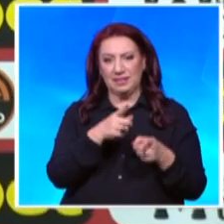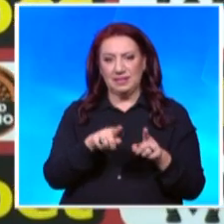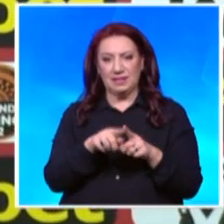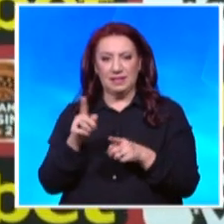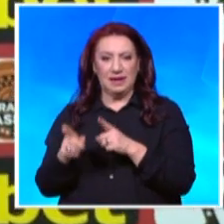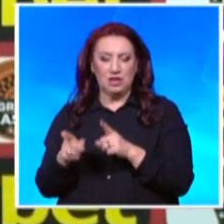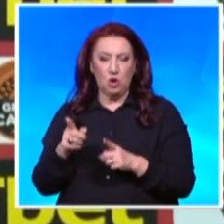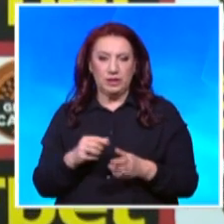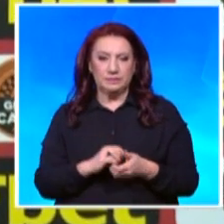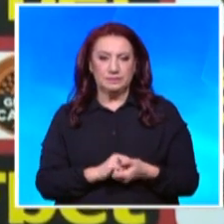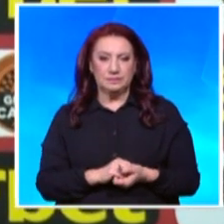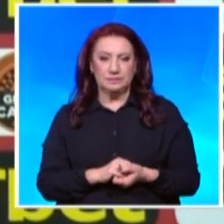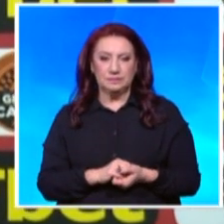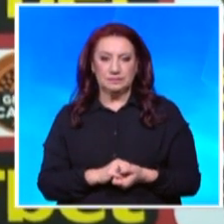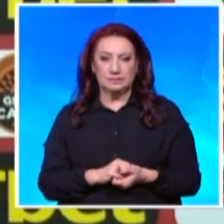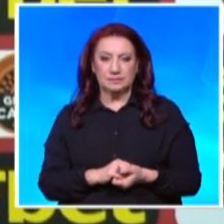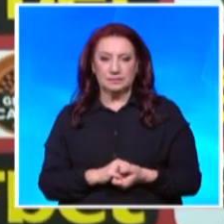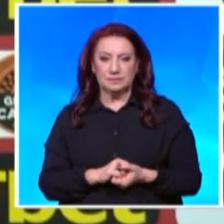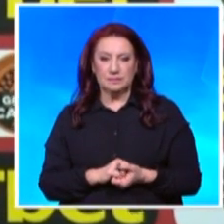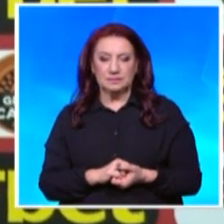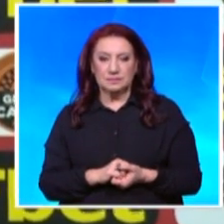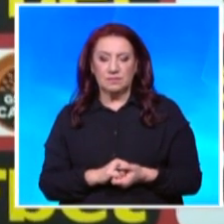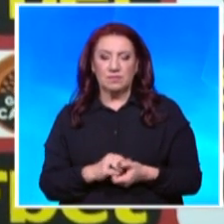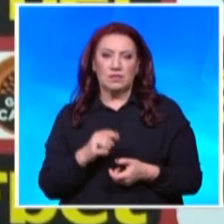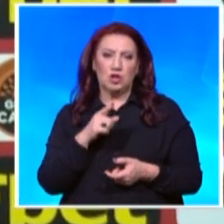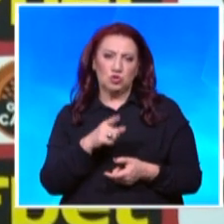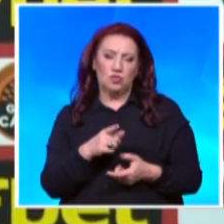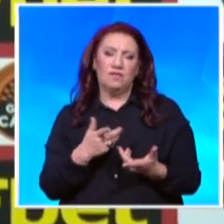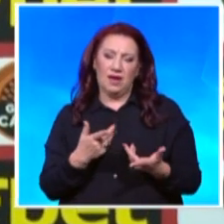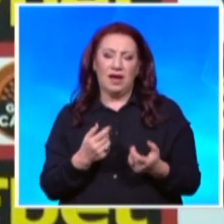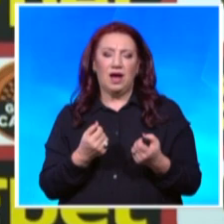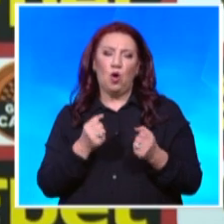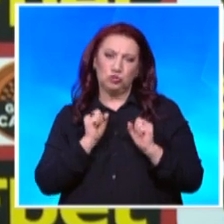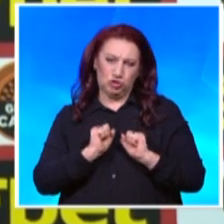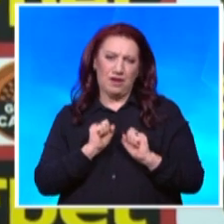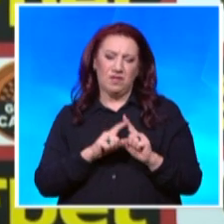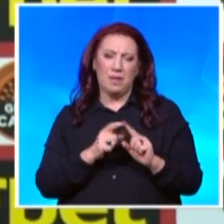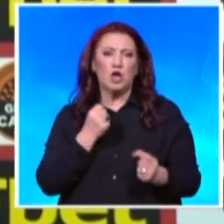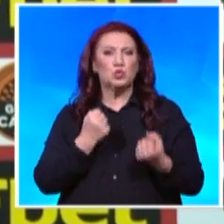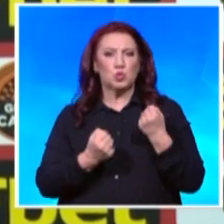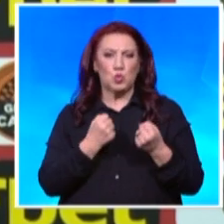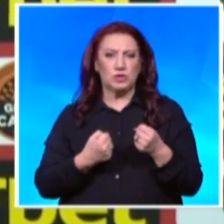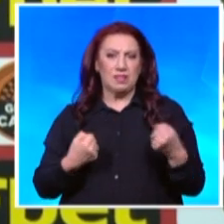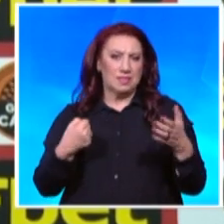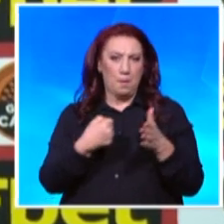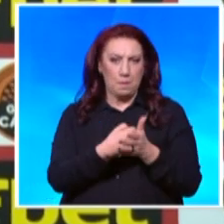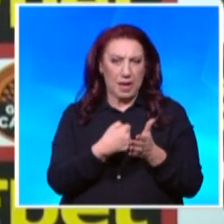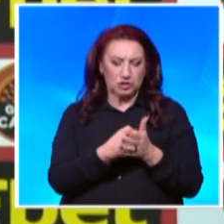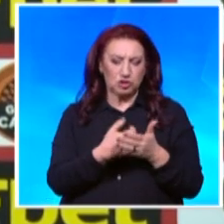Мисля, да е очаквано. Тежка утъкмица. Това беше един очаквано труден мач за нас. Мисля, да сме